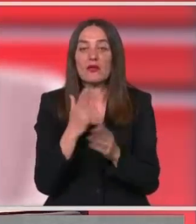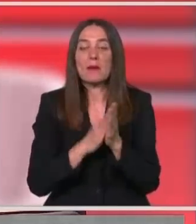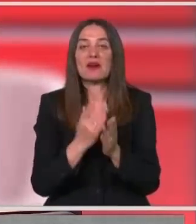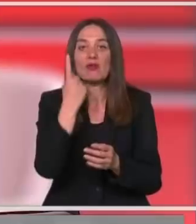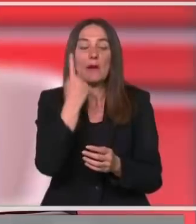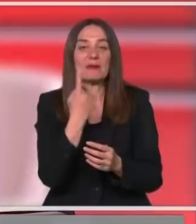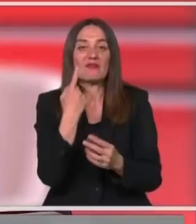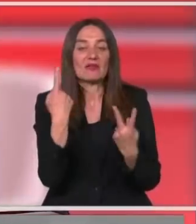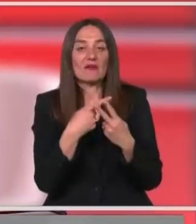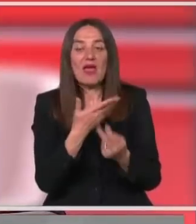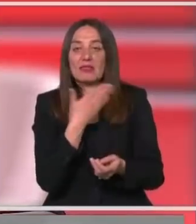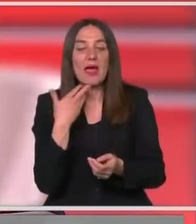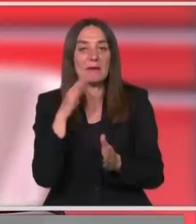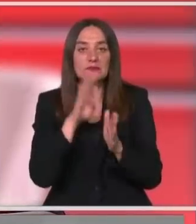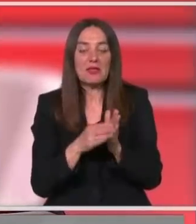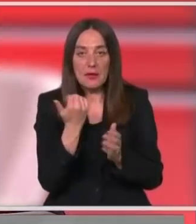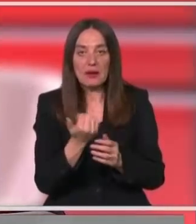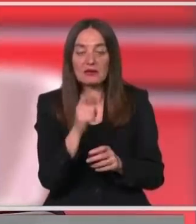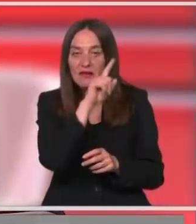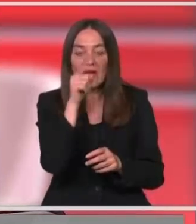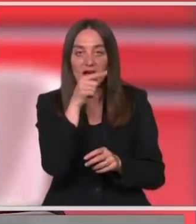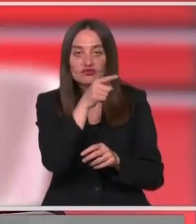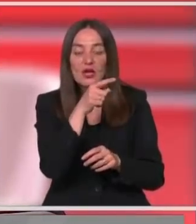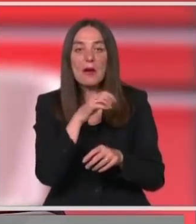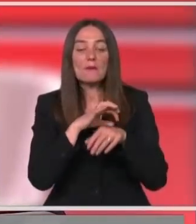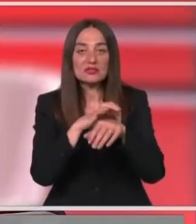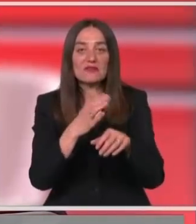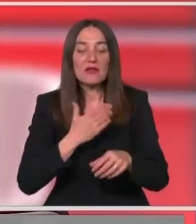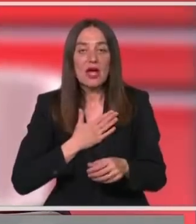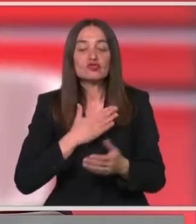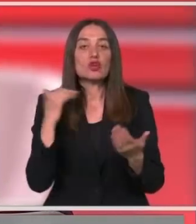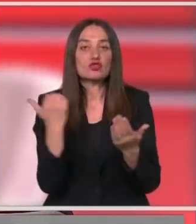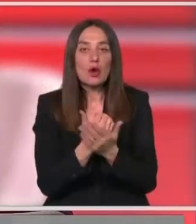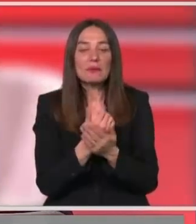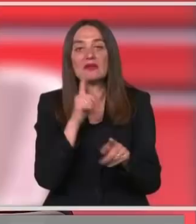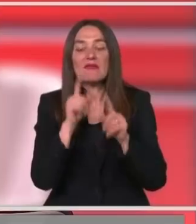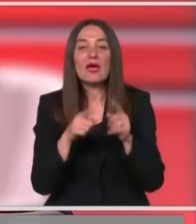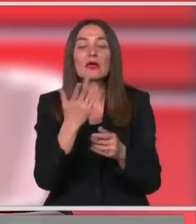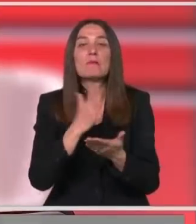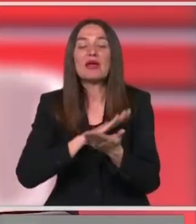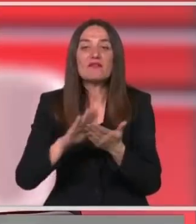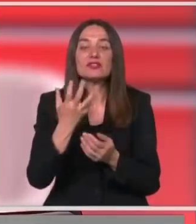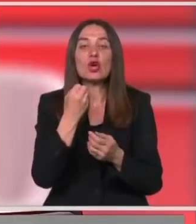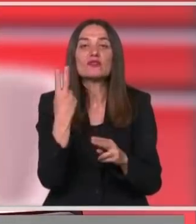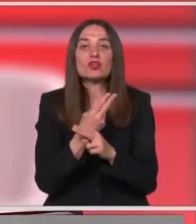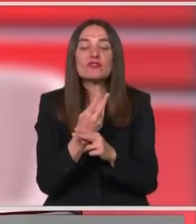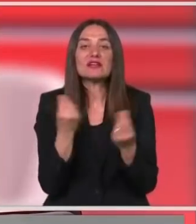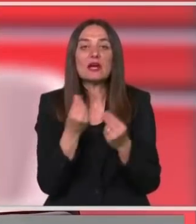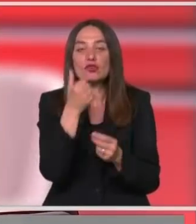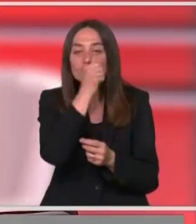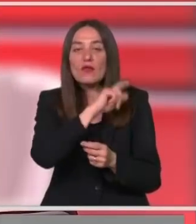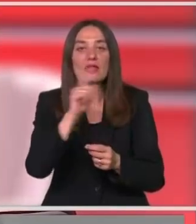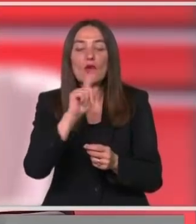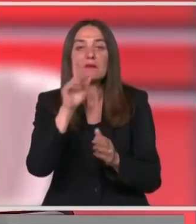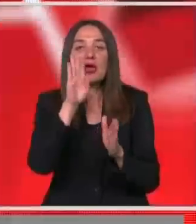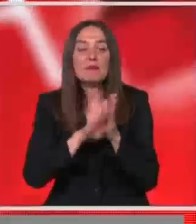nemate smanjenje plata. Da li će poslodavac naš dobiti neke beneficije od države zato što nikome nije smanjio